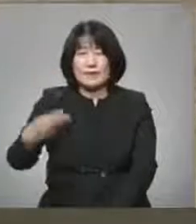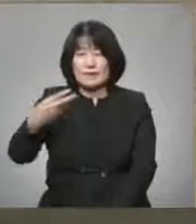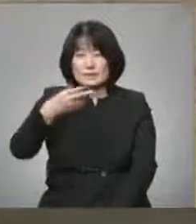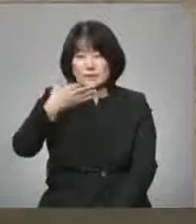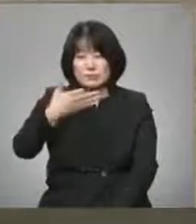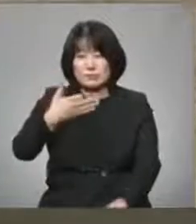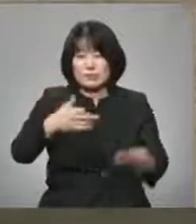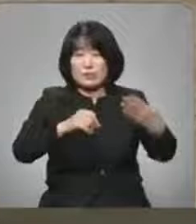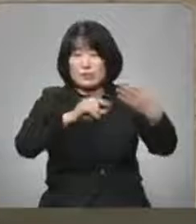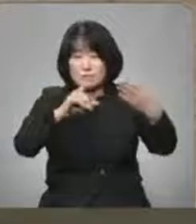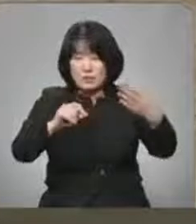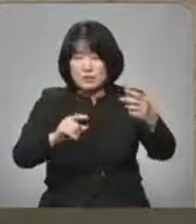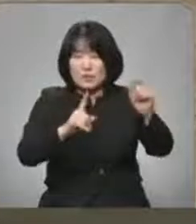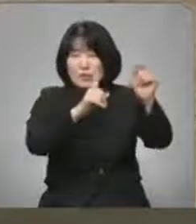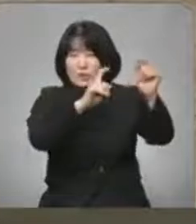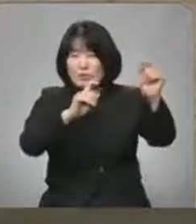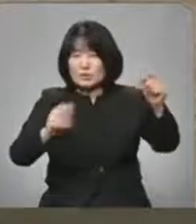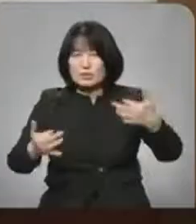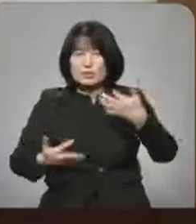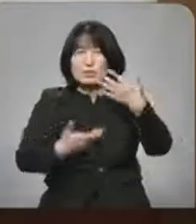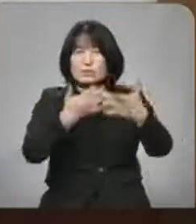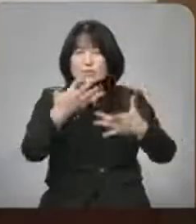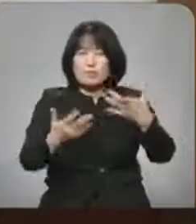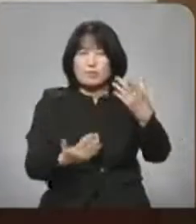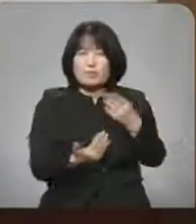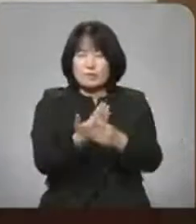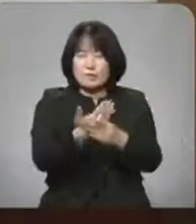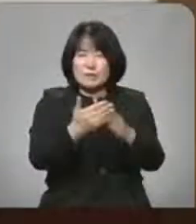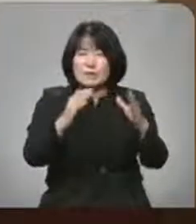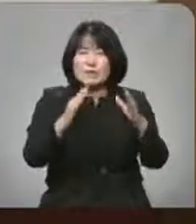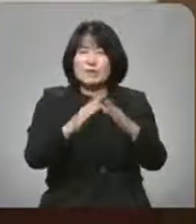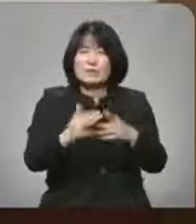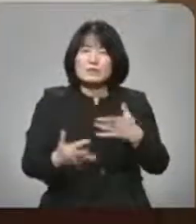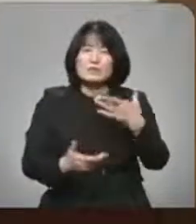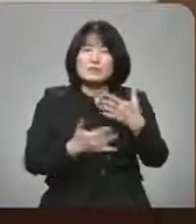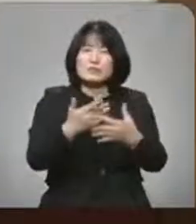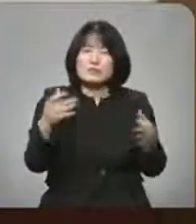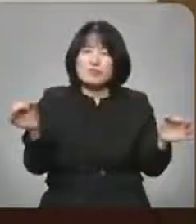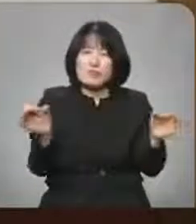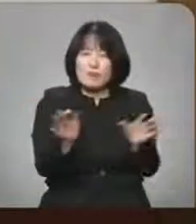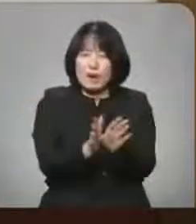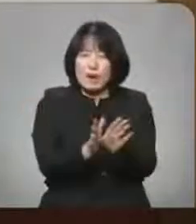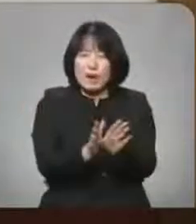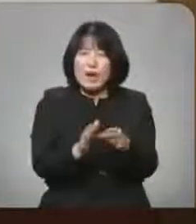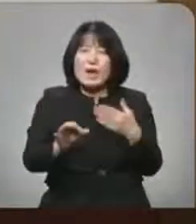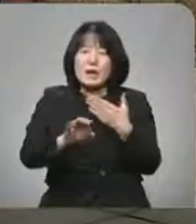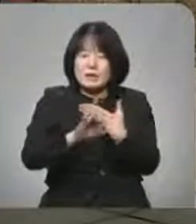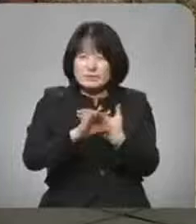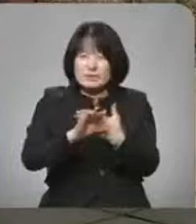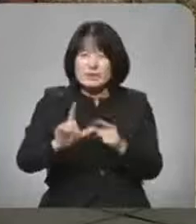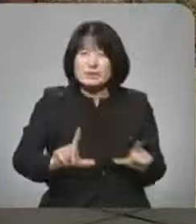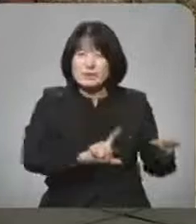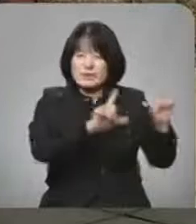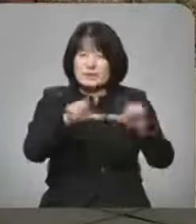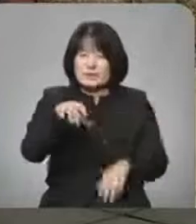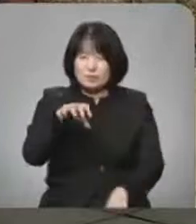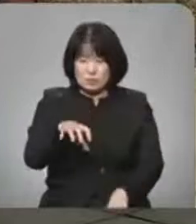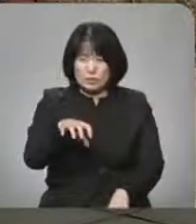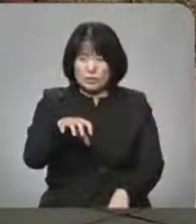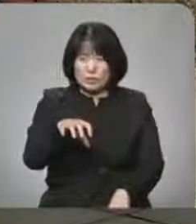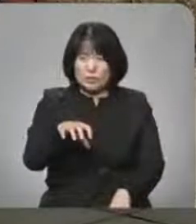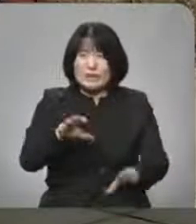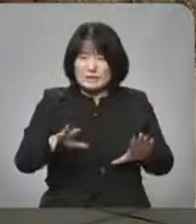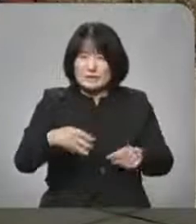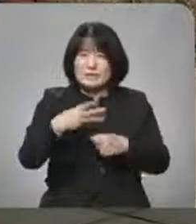2019년 4월 고성 산불로 집을 잃은 이재민을 위해 마련된 임시주택입니다 산불이난지 3년